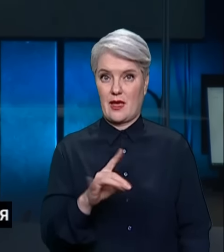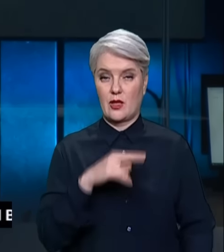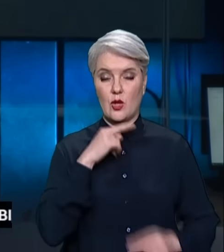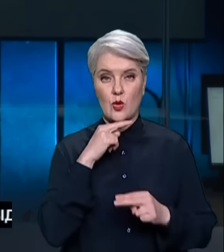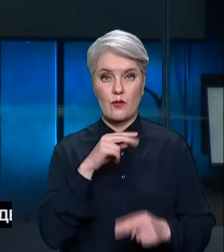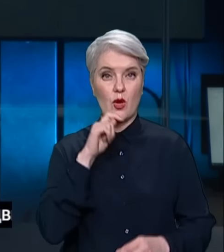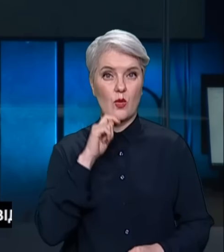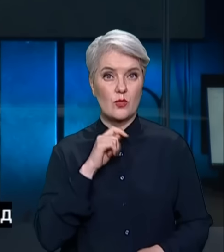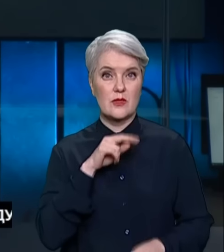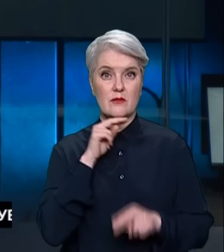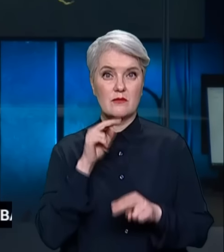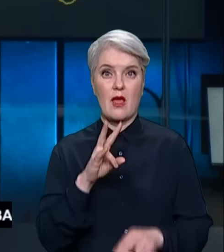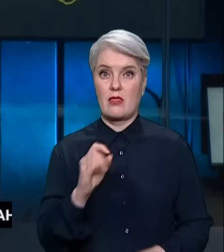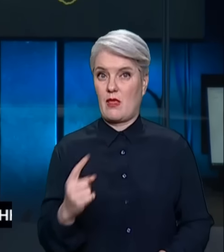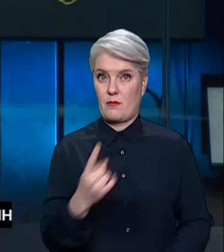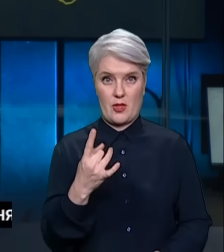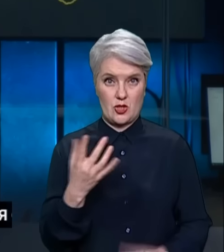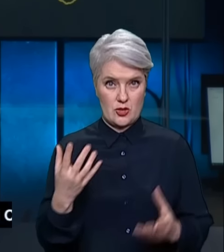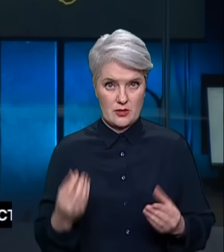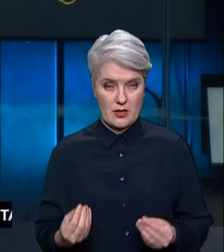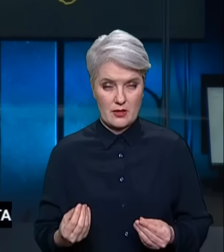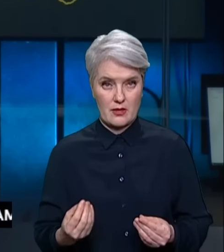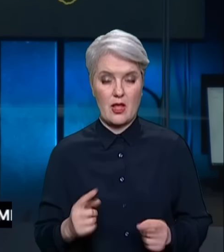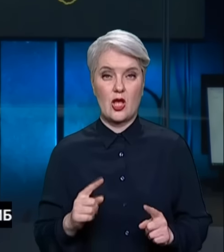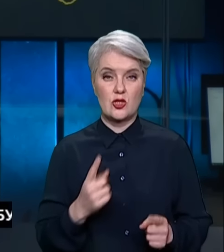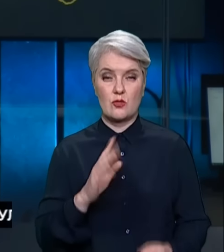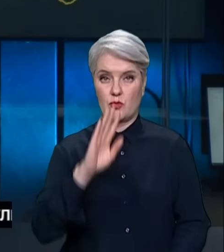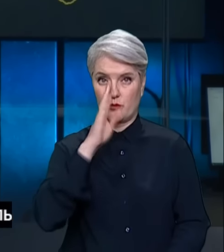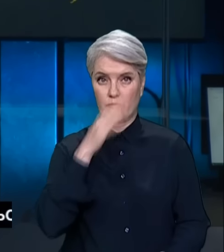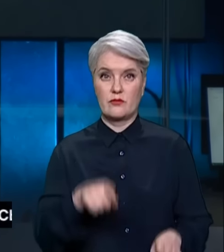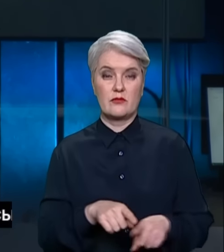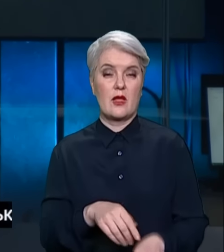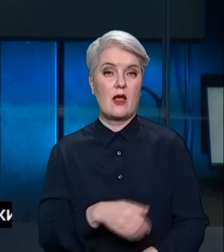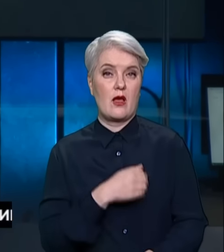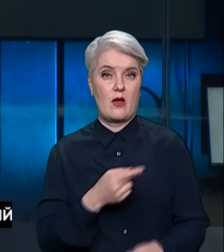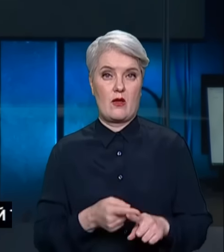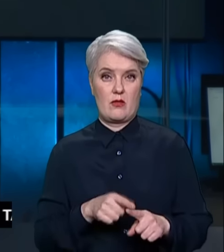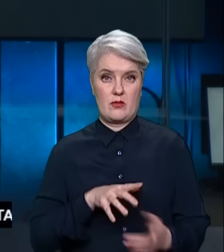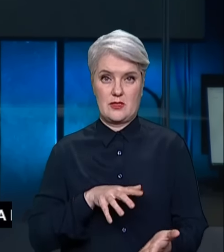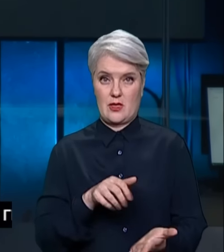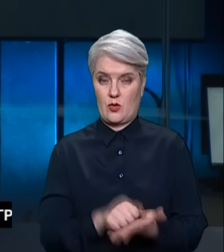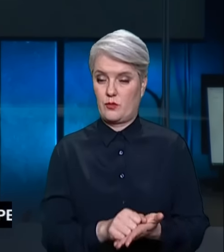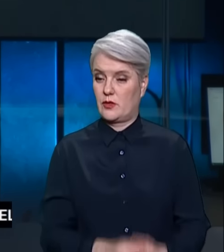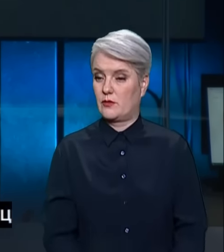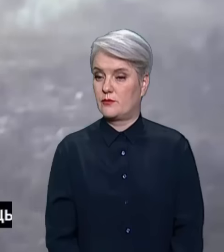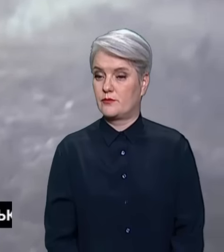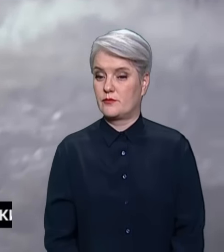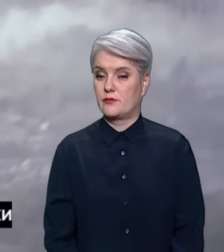українців прикута не перший день. Чому окупанти так прагнуть його захопити, Анна Самара розкаже.